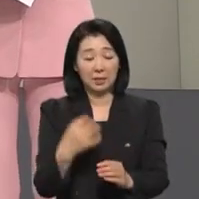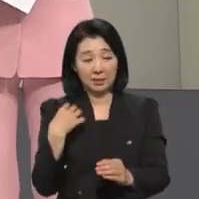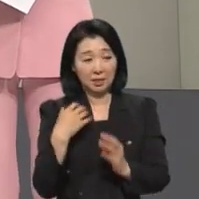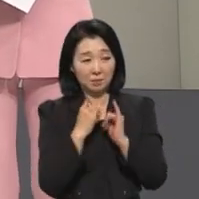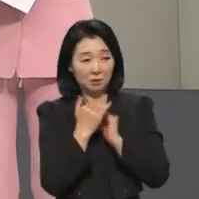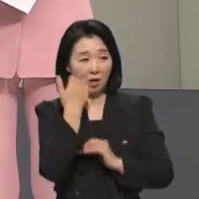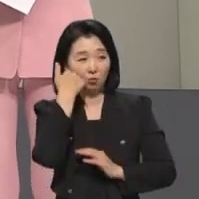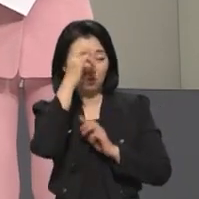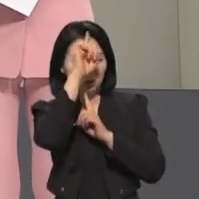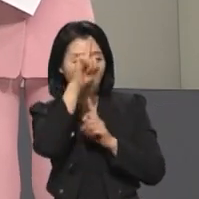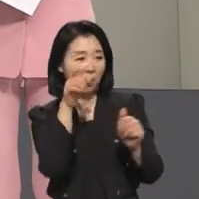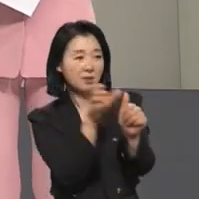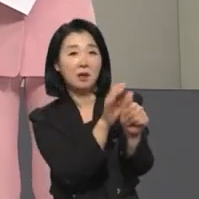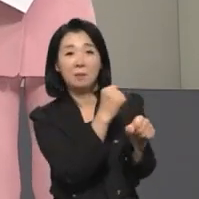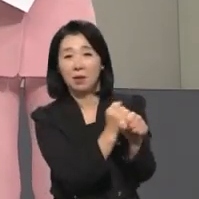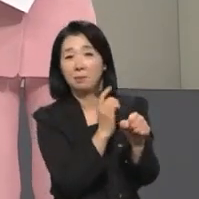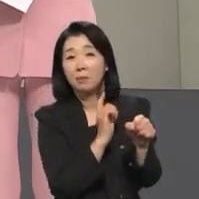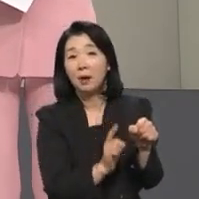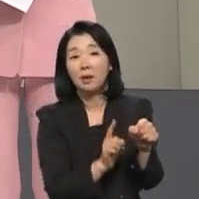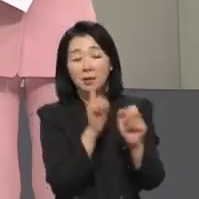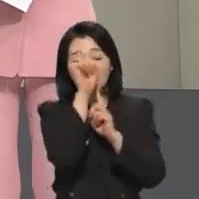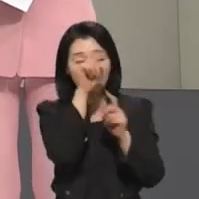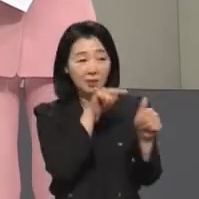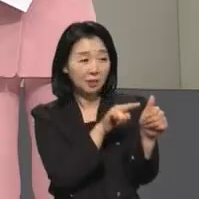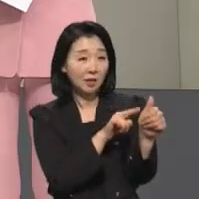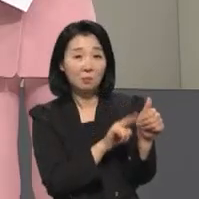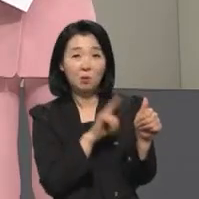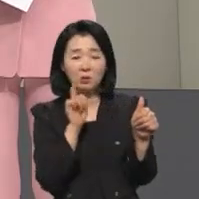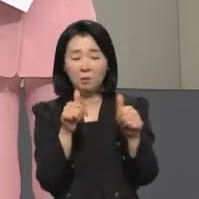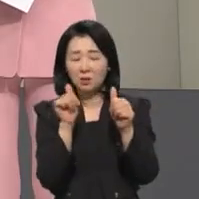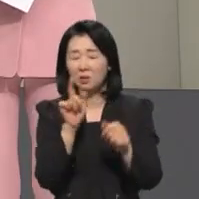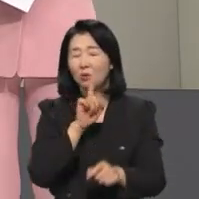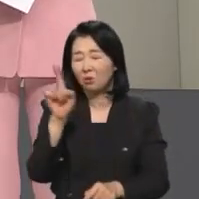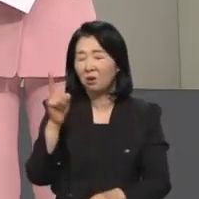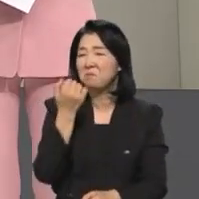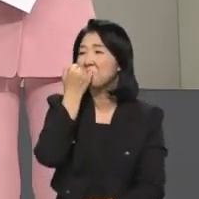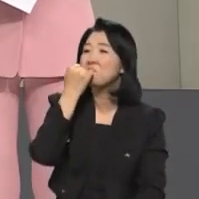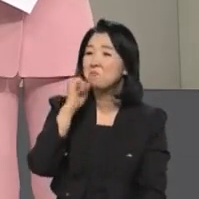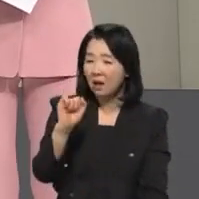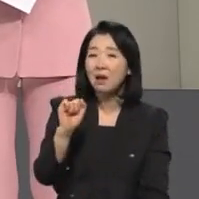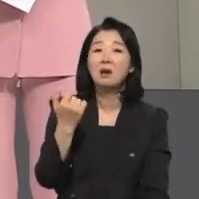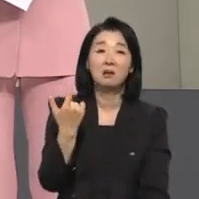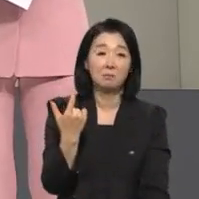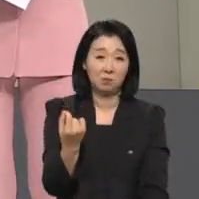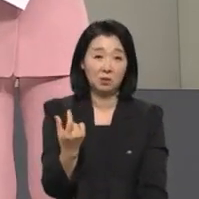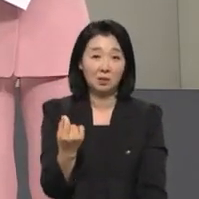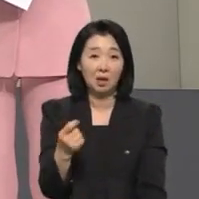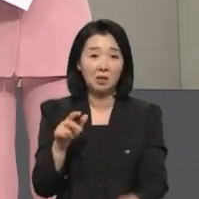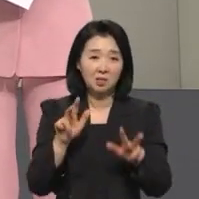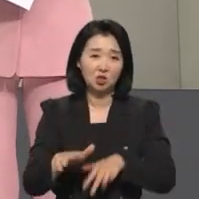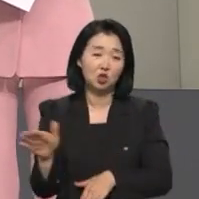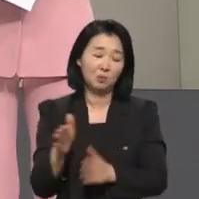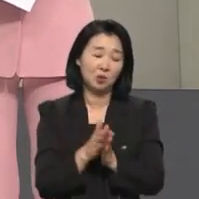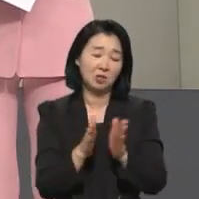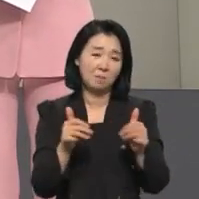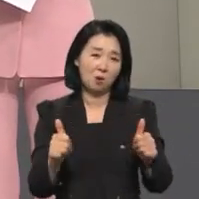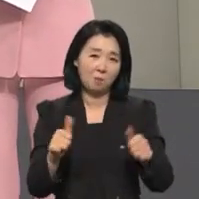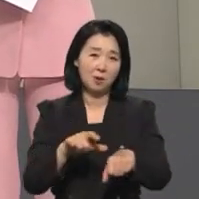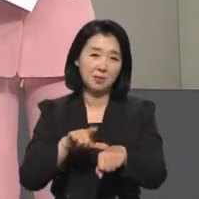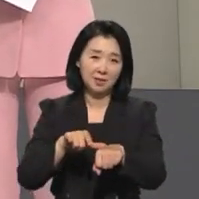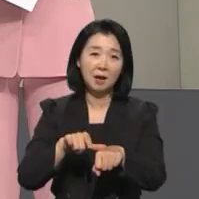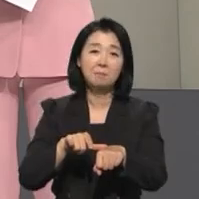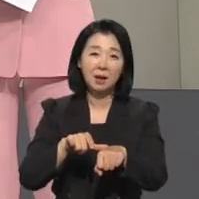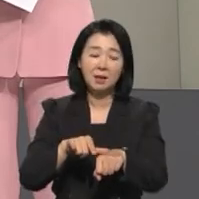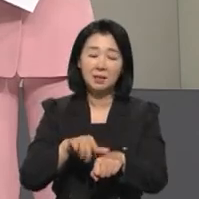대표에게 책임을 묻겠다는 겁니다. 이 대표는 이번 기소는 예상 가능한 답정 기소라면서 이제부터 시작될 법원의